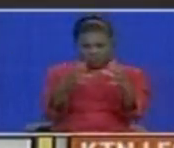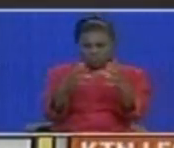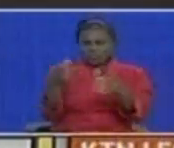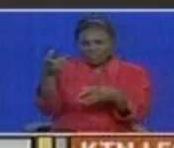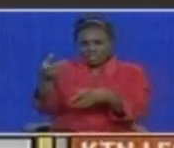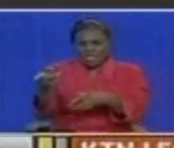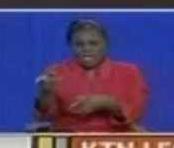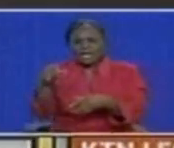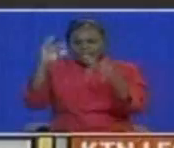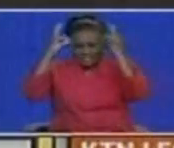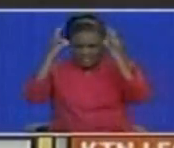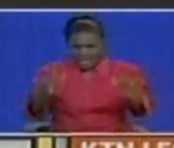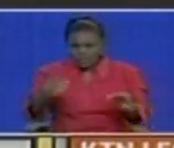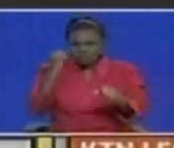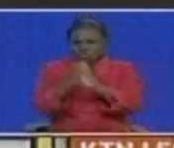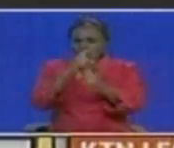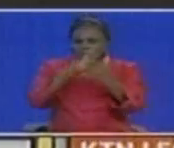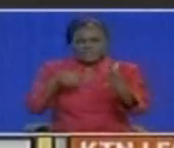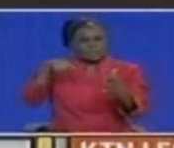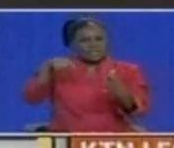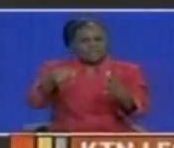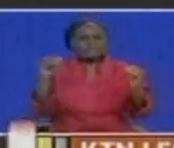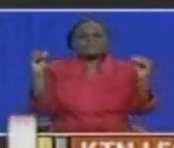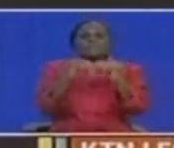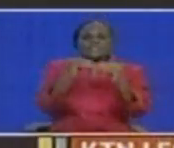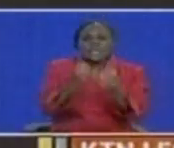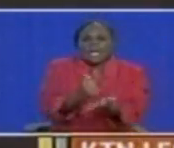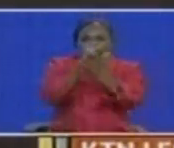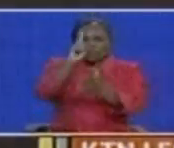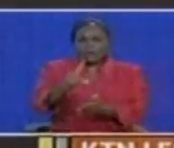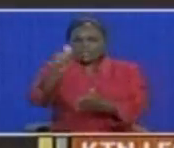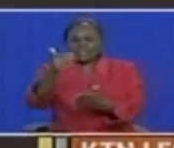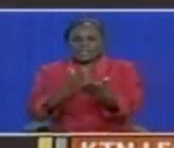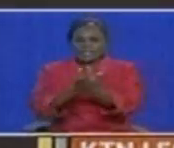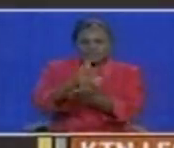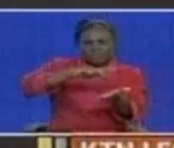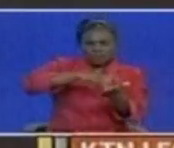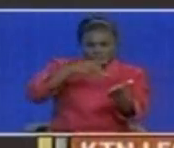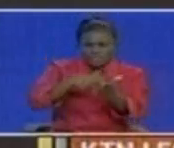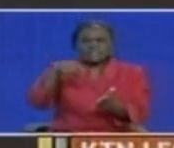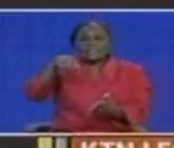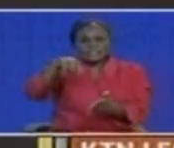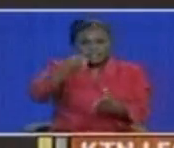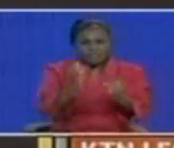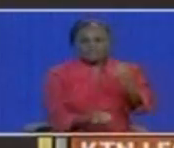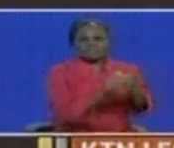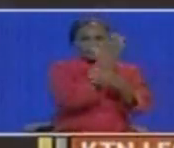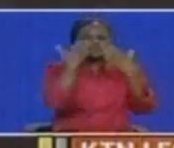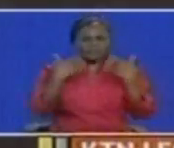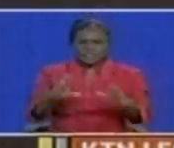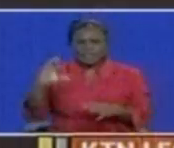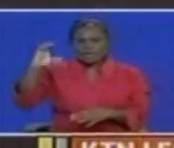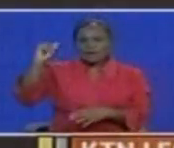Mwiga wamekata kauli kuwa watakuwa wakikutana na kusaidiana kupitia miradi mbalimbali ambayo wameianzisha. Karol